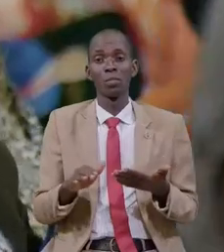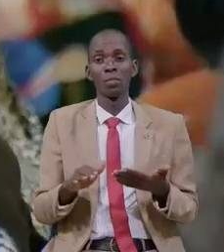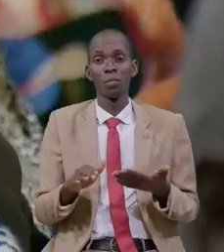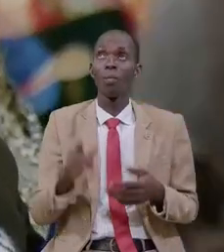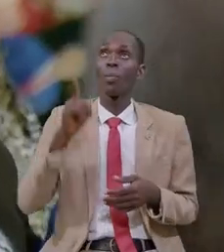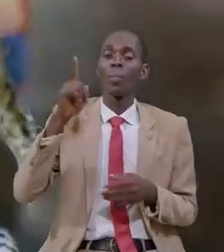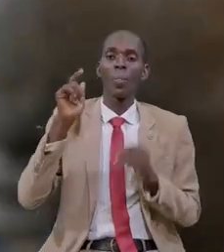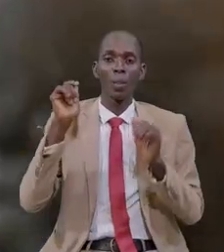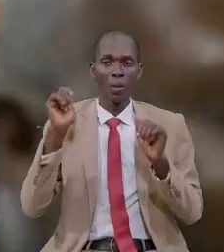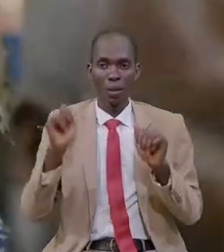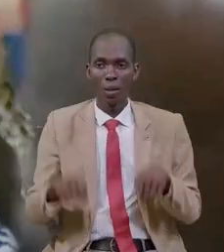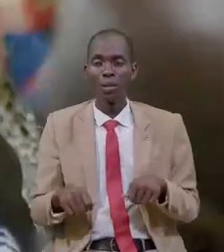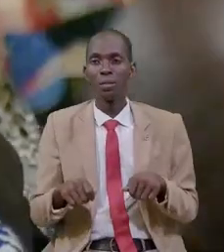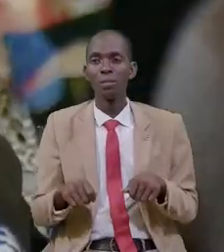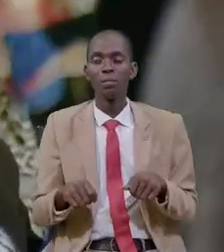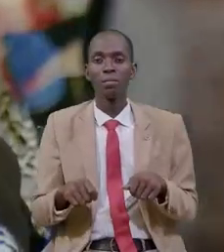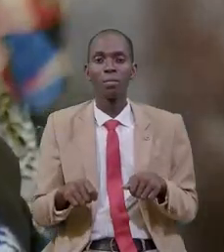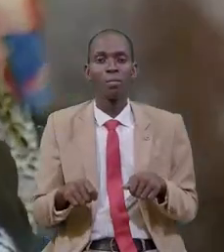manquante.